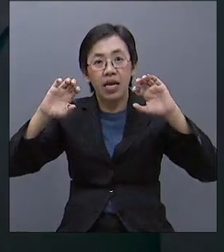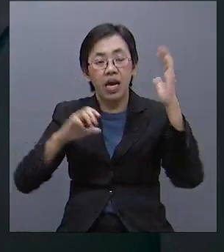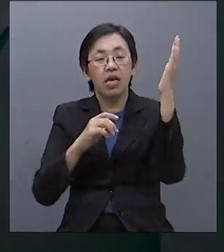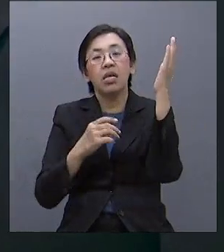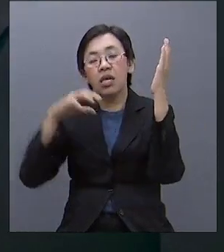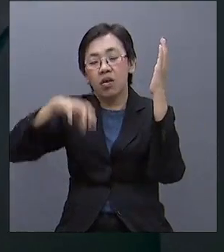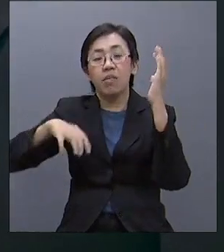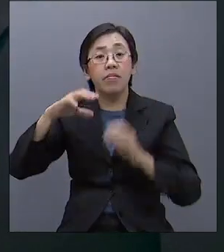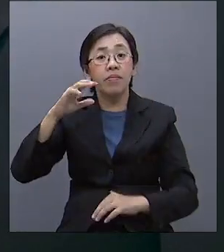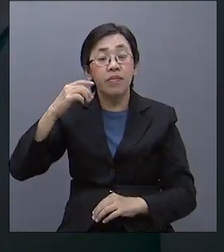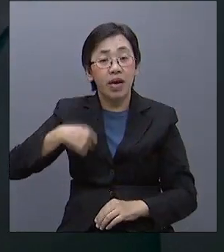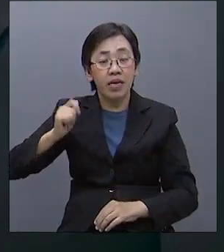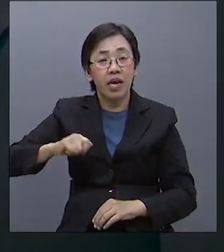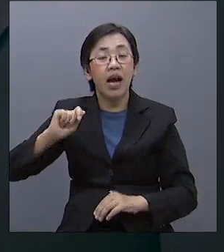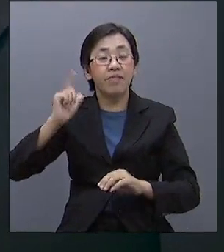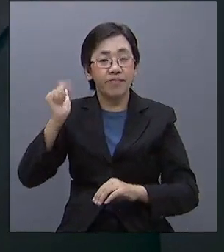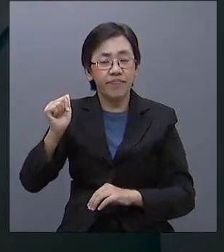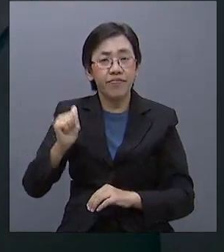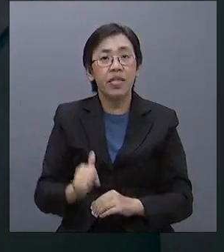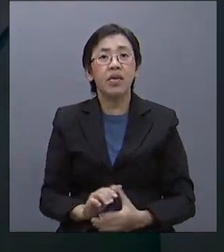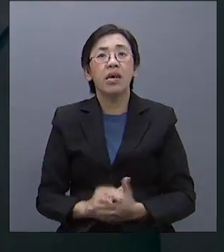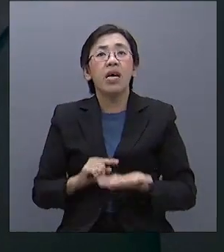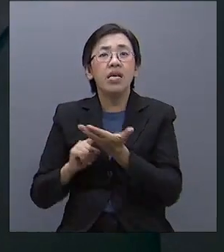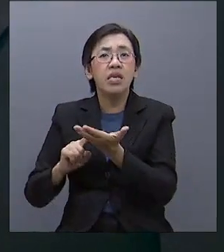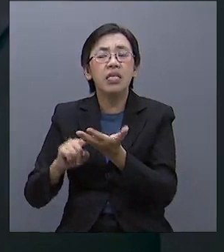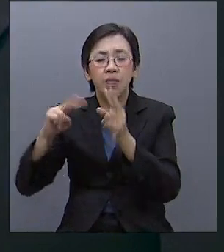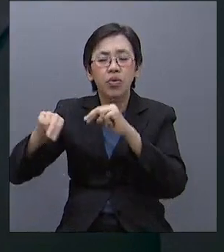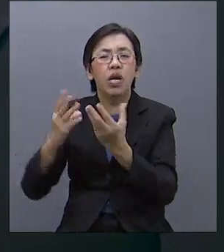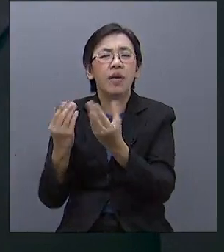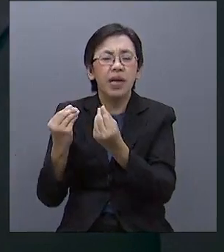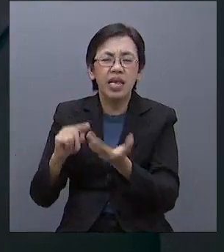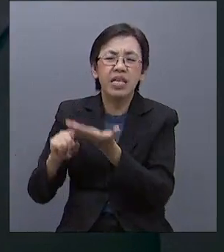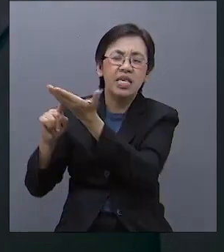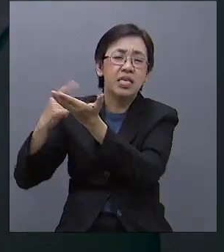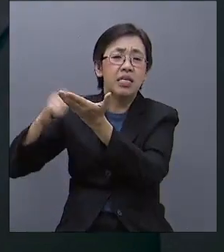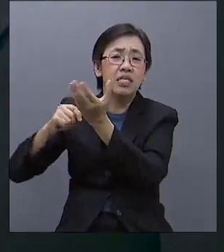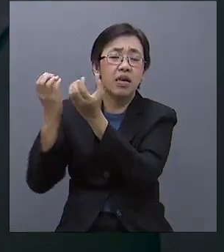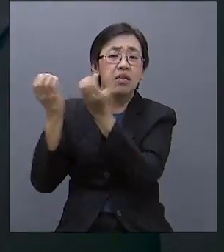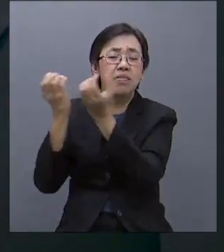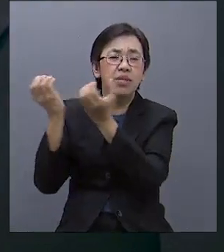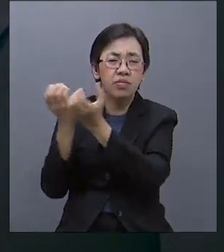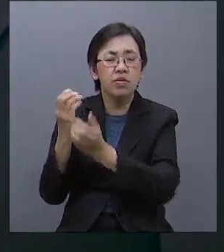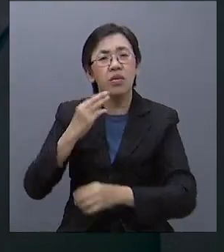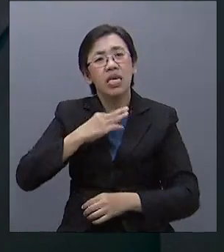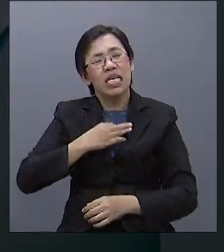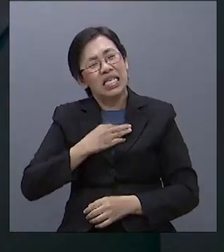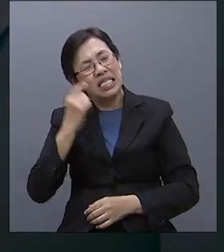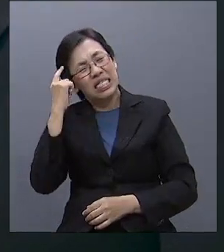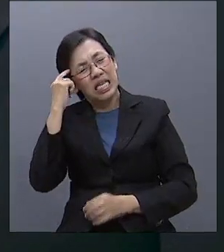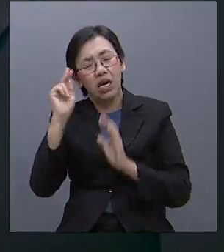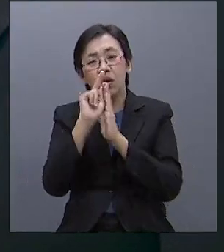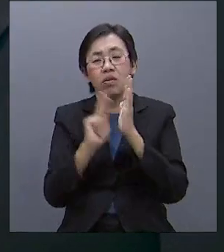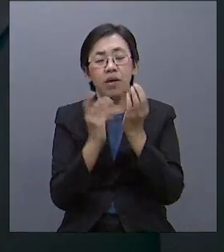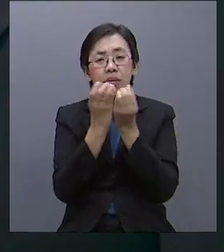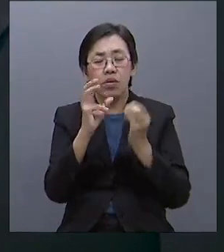การสูงสุดเขาตั้งข้อสังเกตบอกว่าการยื่นผู้ตรวจการแผ่นดินเพื่อส่งศาลรัฐธรรมนูญวินิจฉัยกรณีดังกล่าวตามรัฐธรรมนูญมาตร